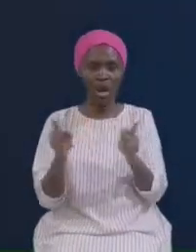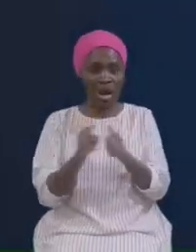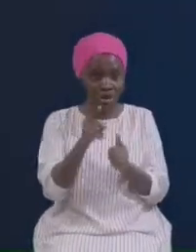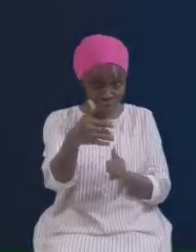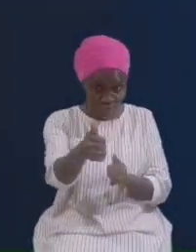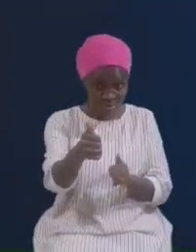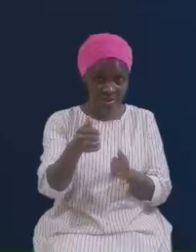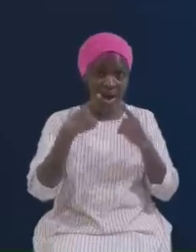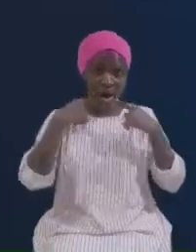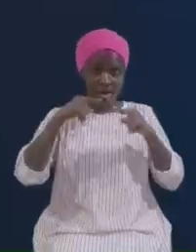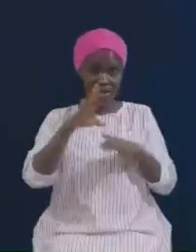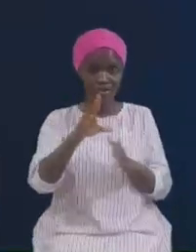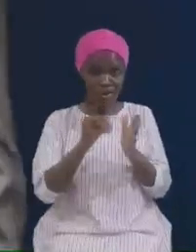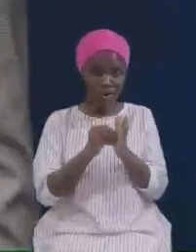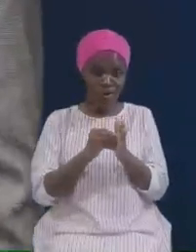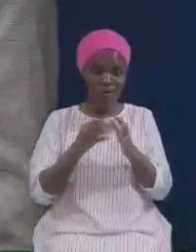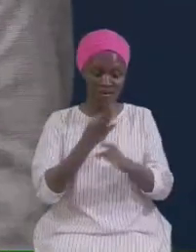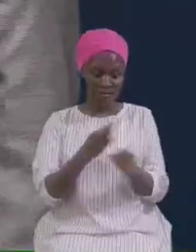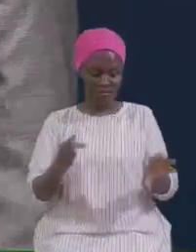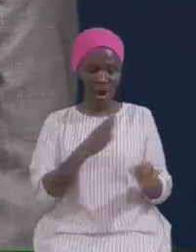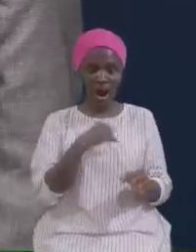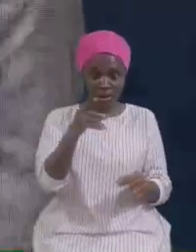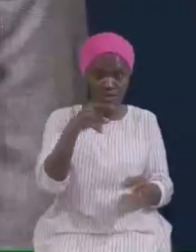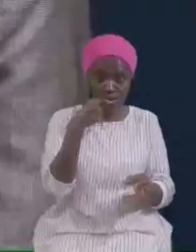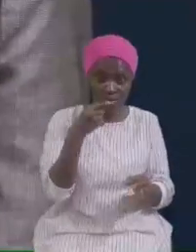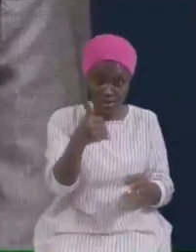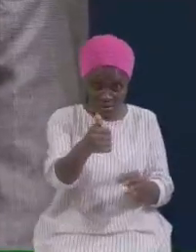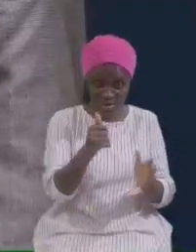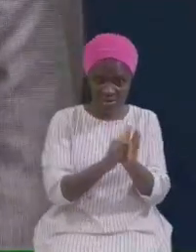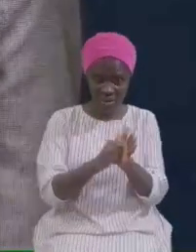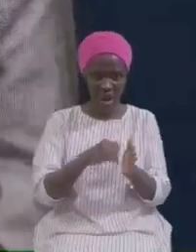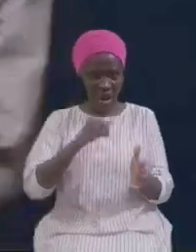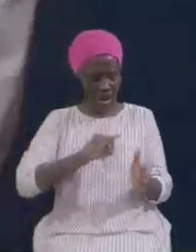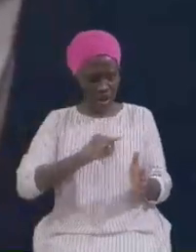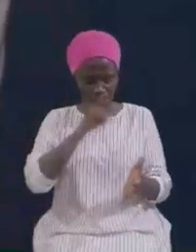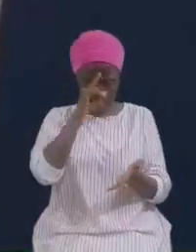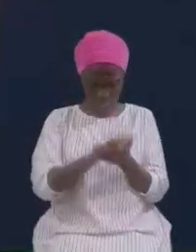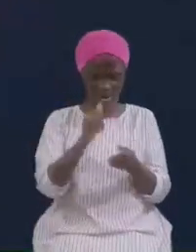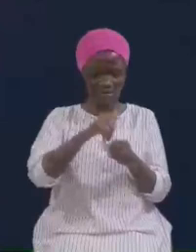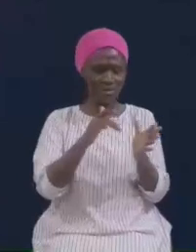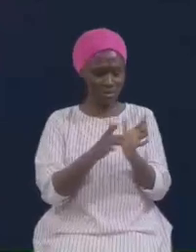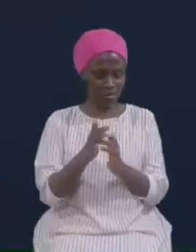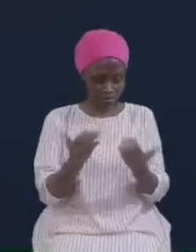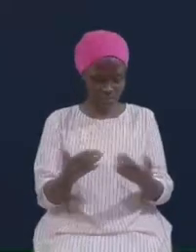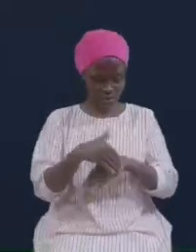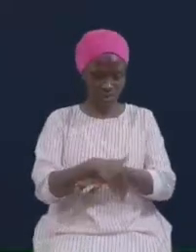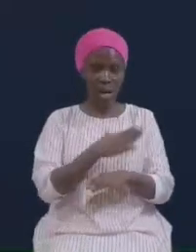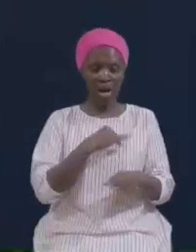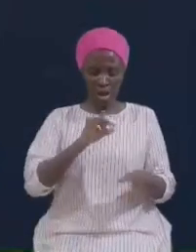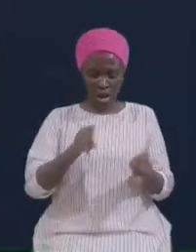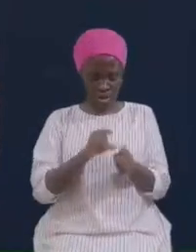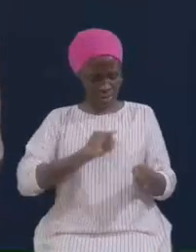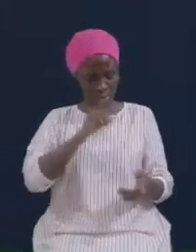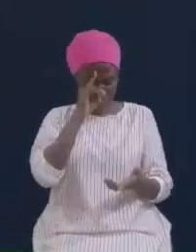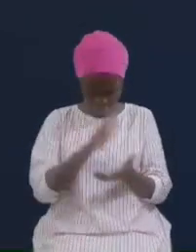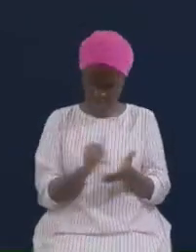propre libération et tu dis, je vais croire en Jésus ce soir. Et comme je crois et je